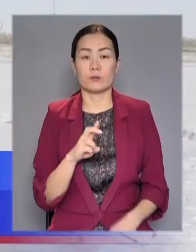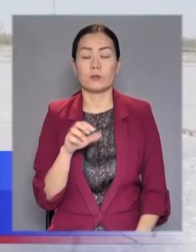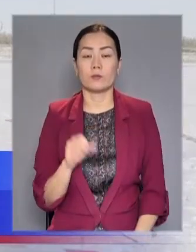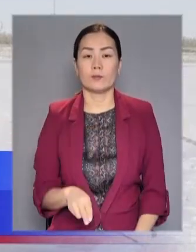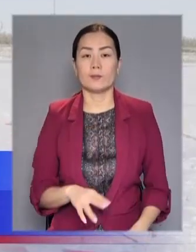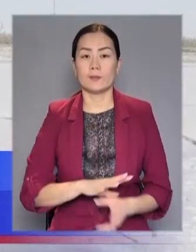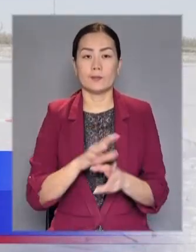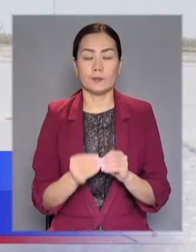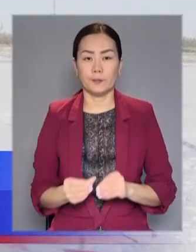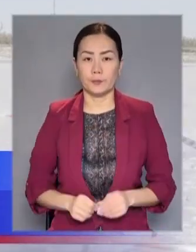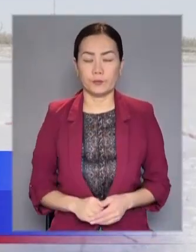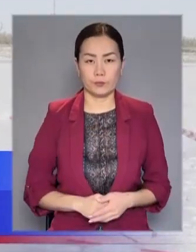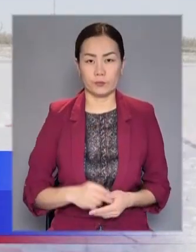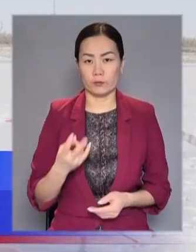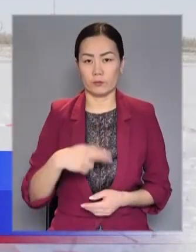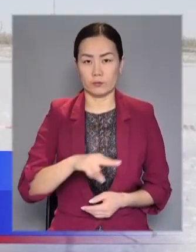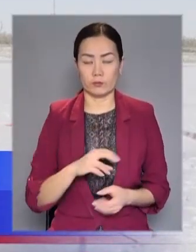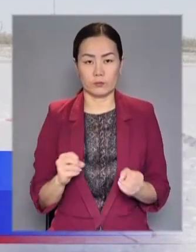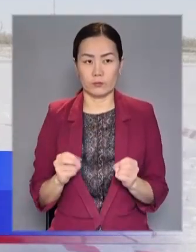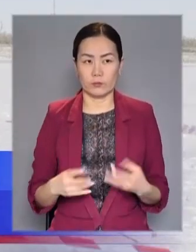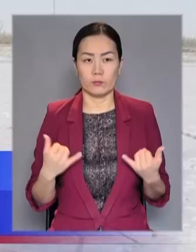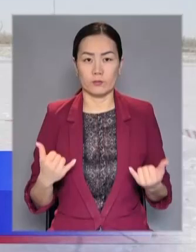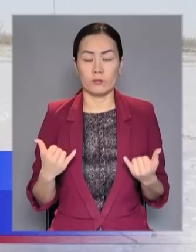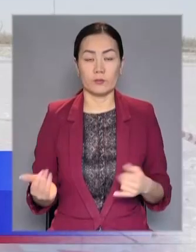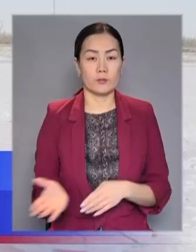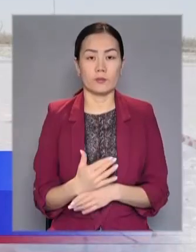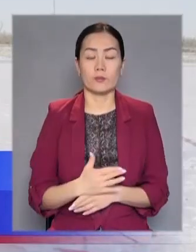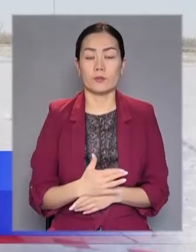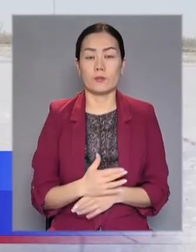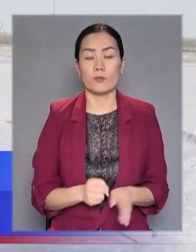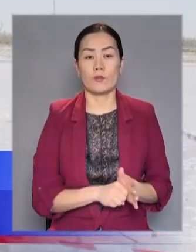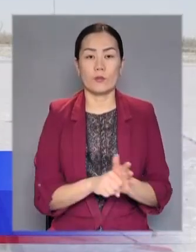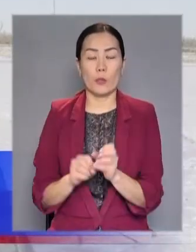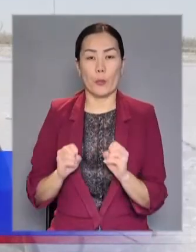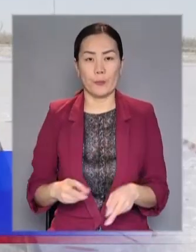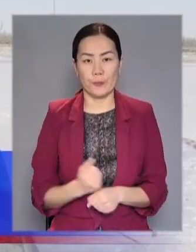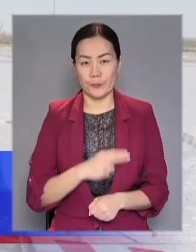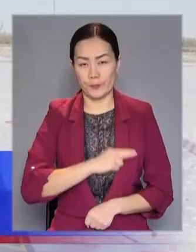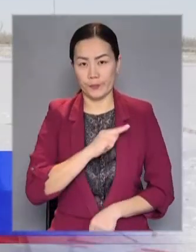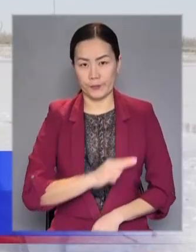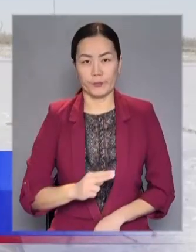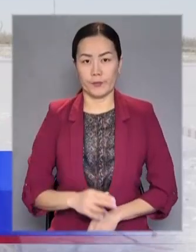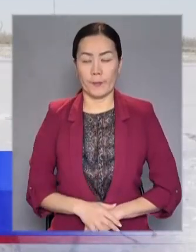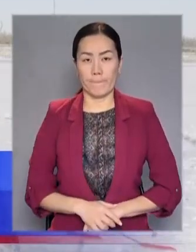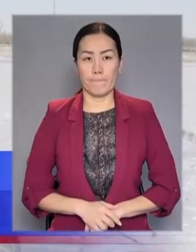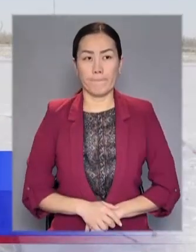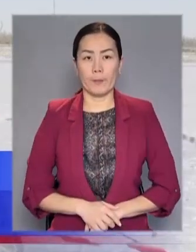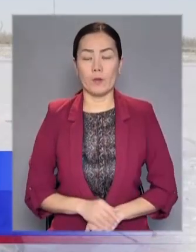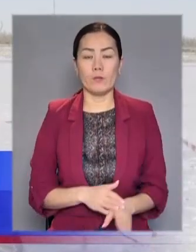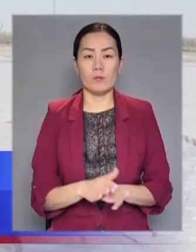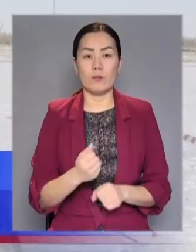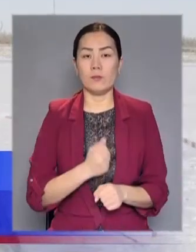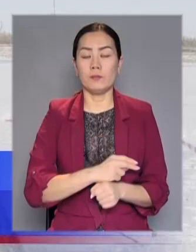бар. Сондағы мұздың қалыңдығына байланысты қазіргі таңда балықтардың қырылуын алдын алу мақсатында аэрациялық жұмыстар